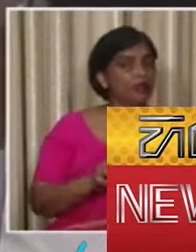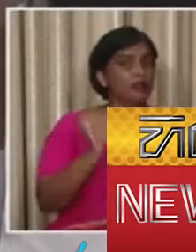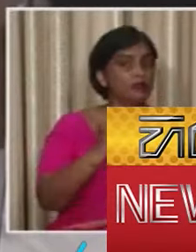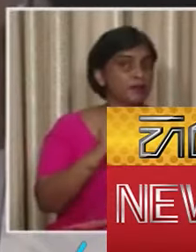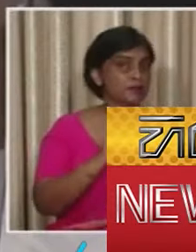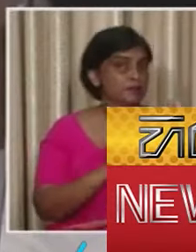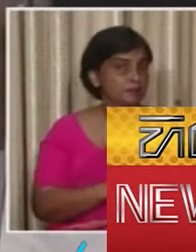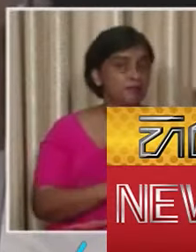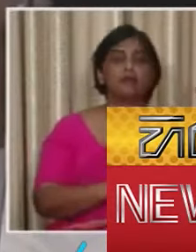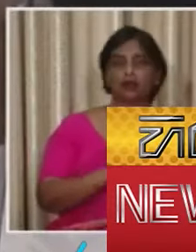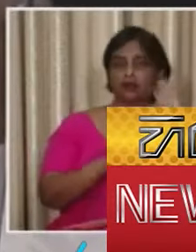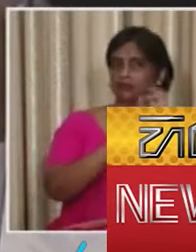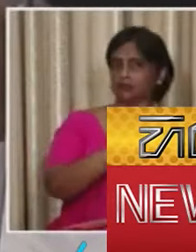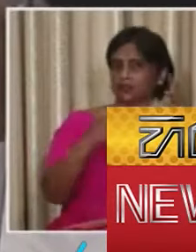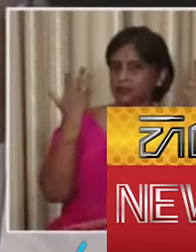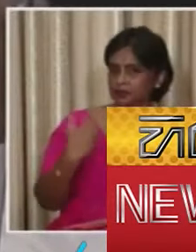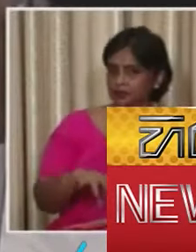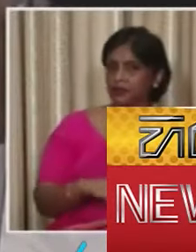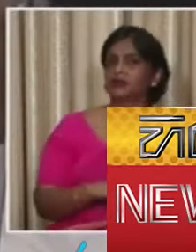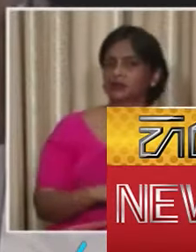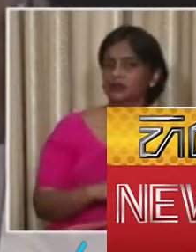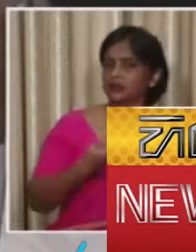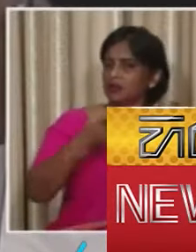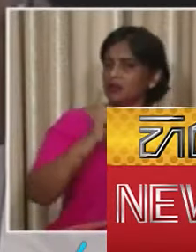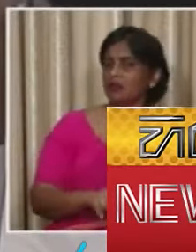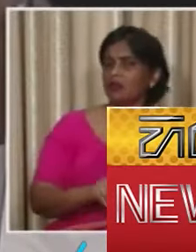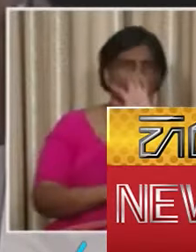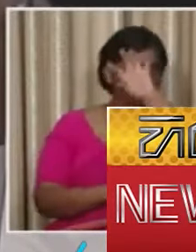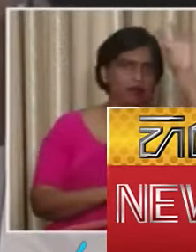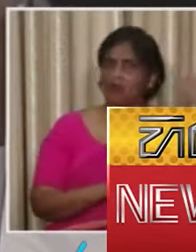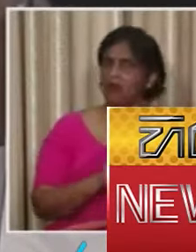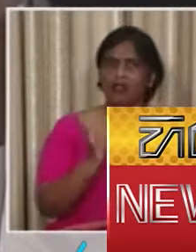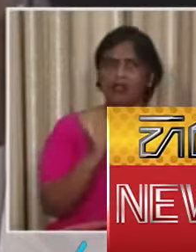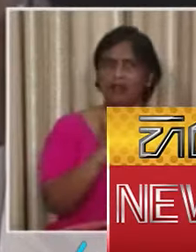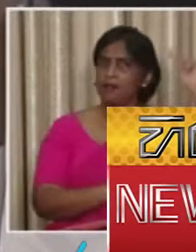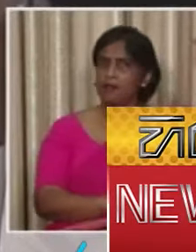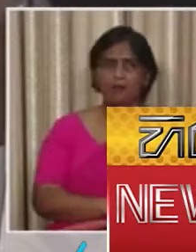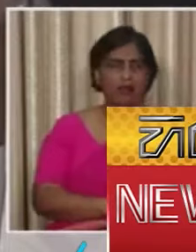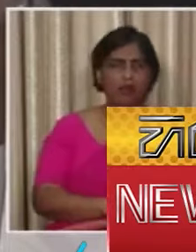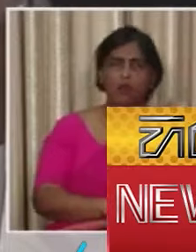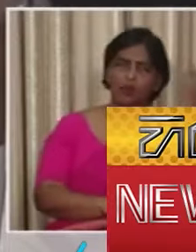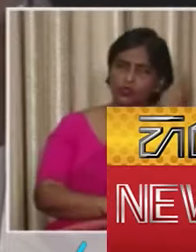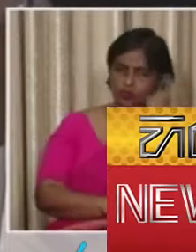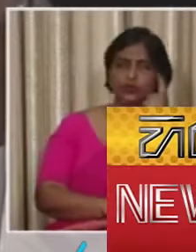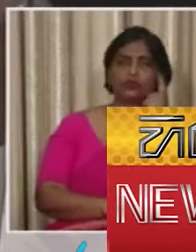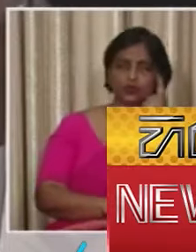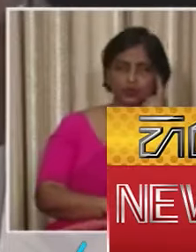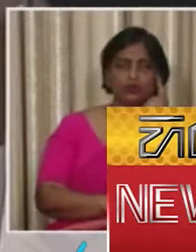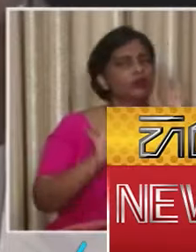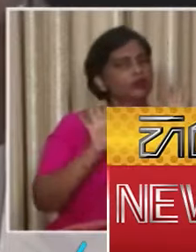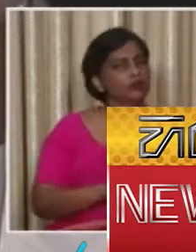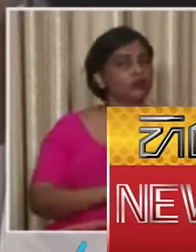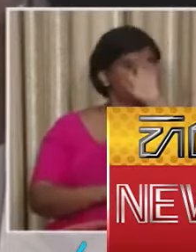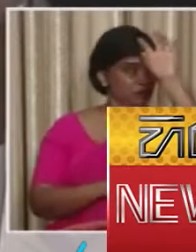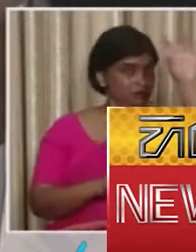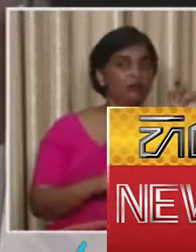ගෙවන්න බැරි බව ප්‍රකාශයට පත් කිරීමෙන් අනතුරු කිසිදු රටක් අපට ණය දුන්නේ නැති බව ඕනෑම කෙනෙක් දන්නවා. කිසිදු